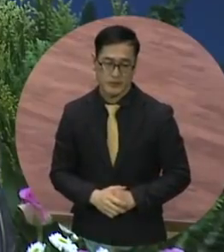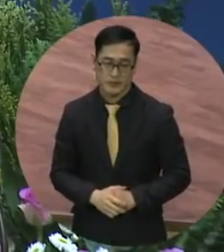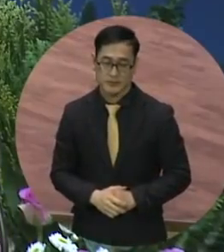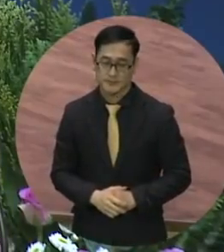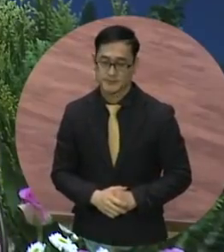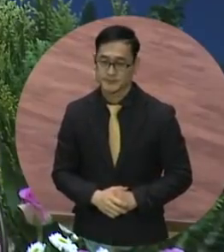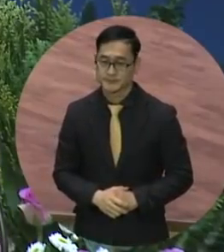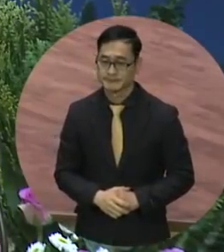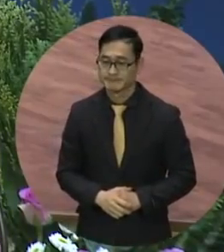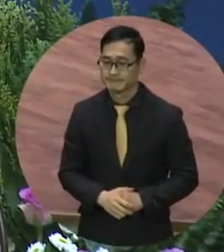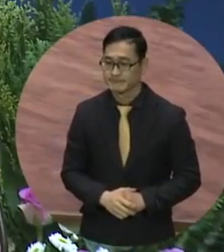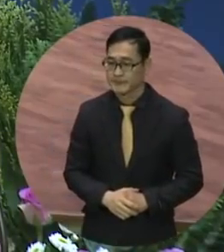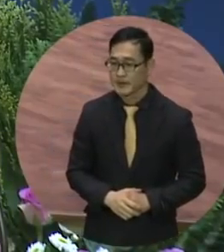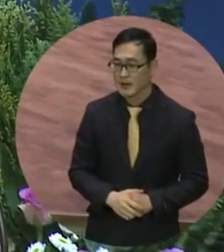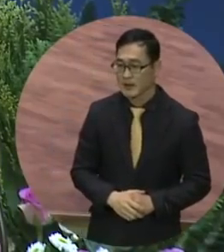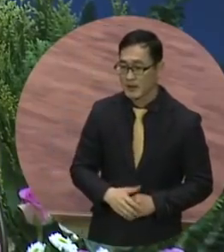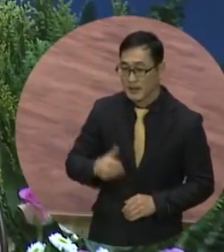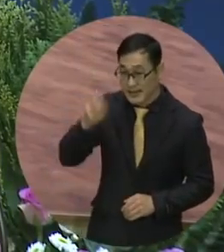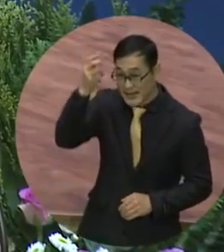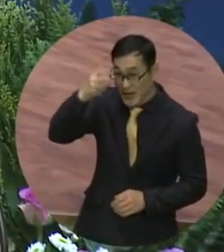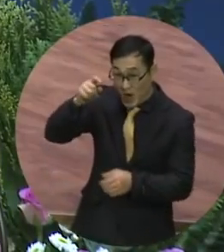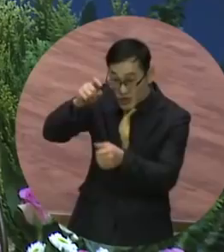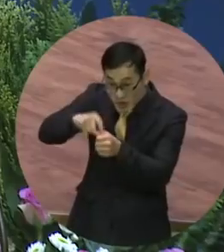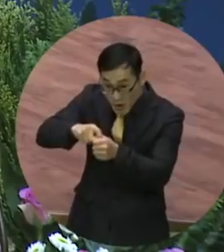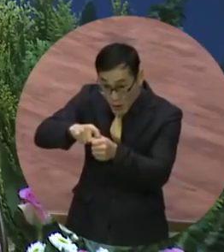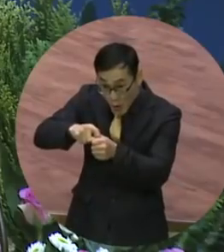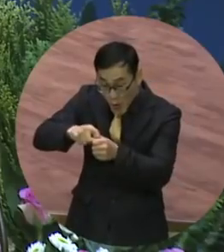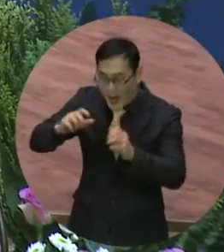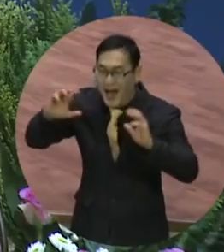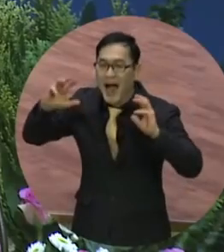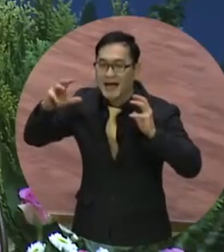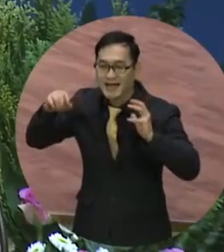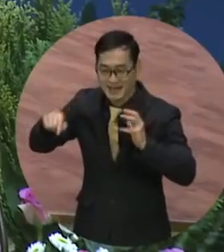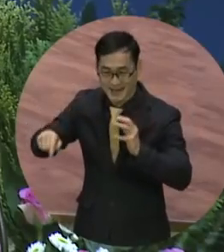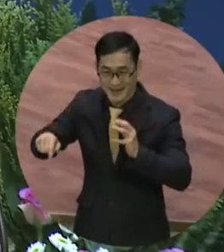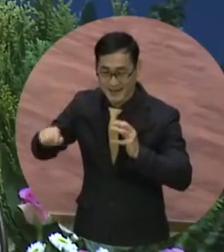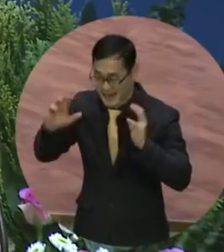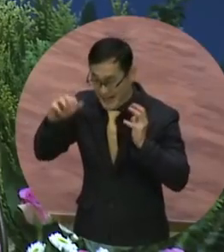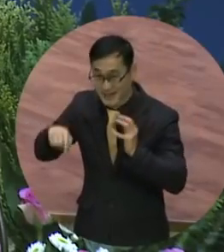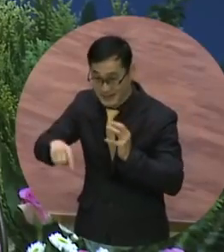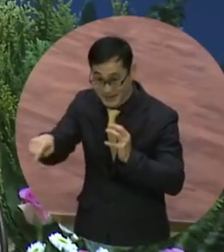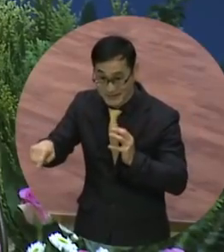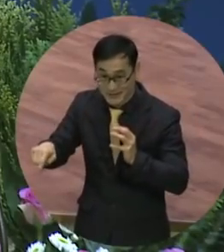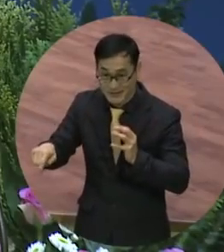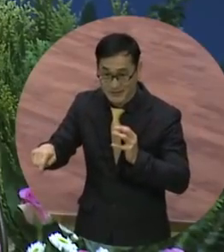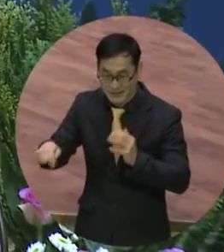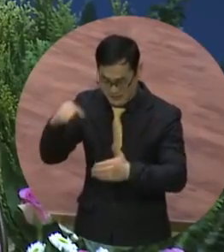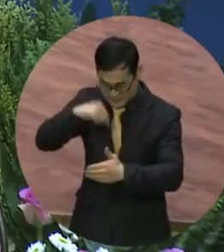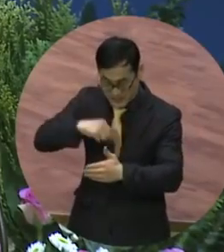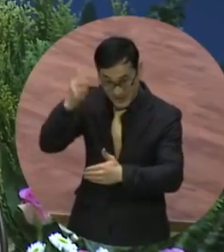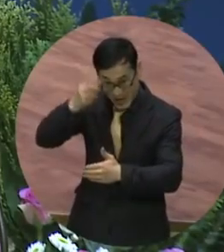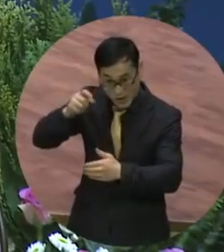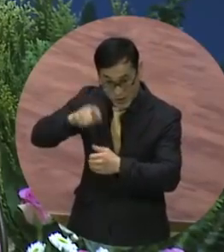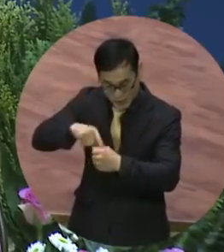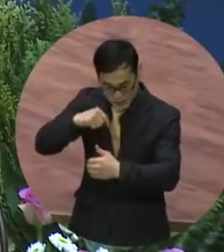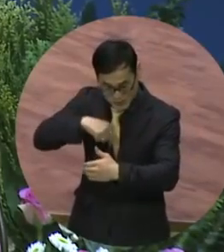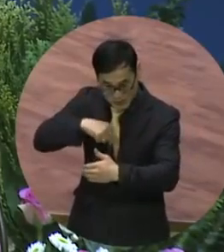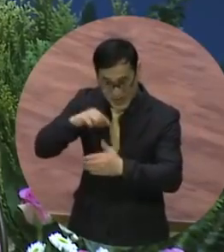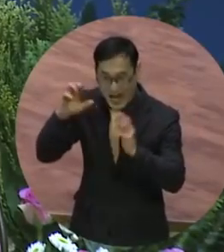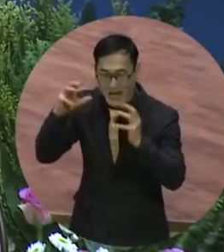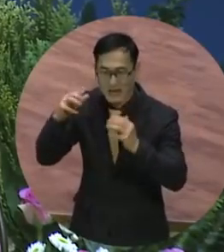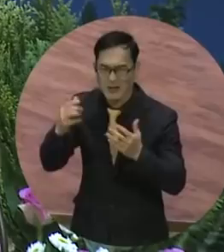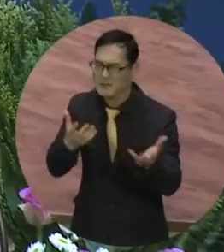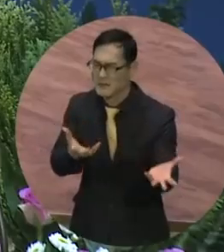자, 영적으로 이렇게 성인 아이 상태에 있는 사람들 너무 많아요. 창세기 3장,